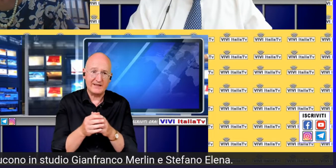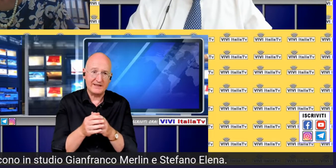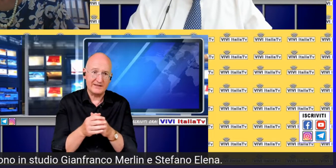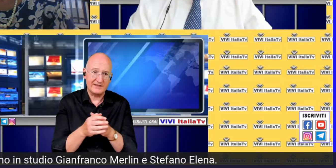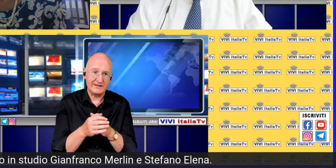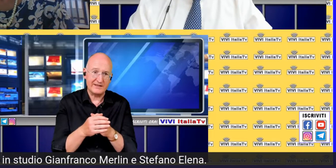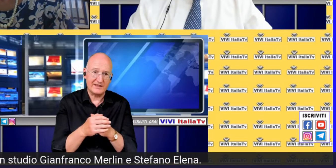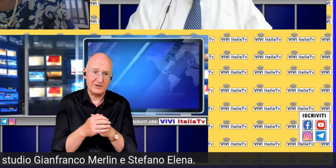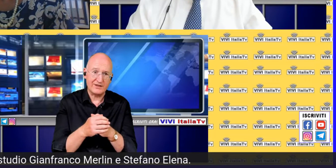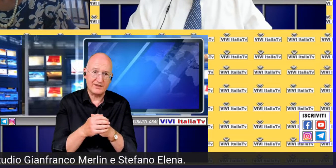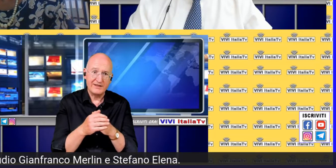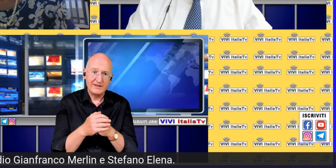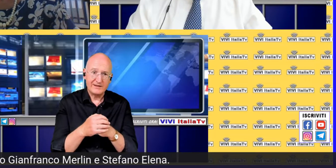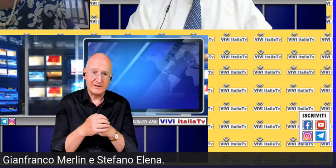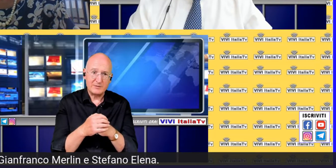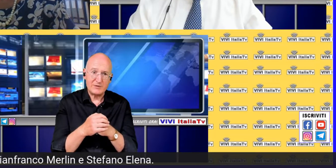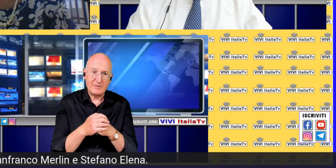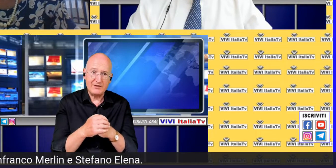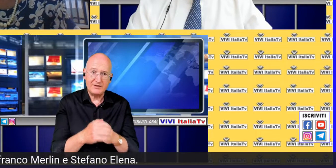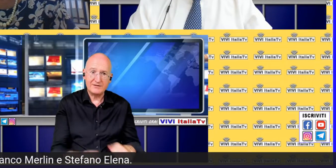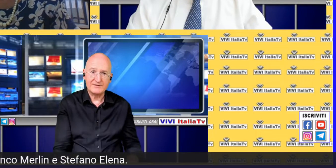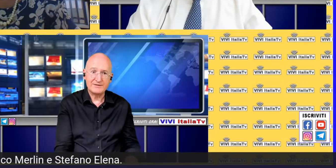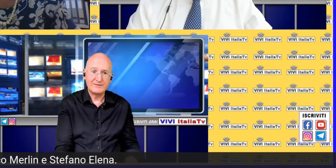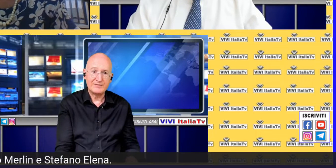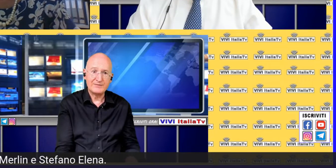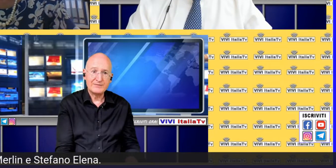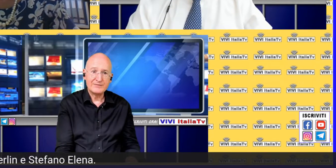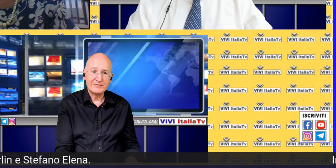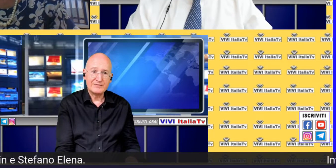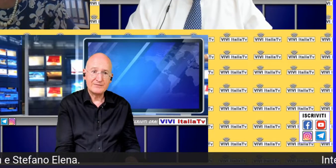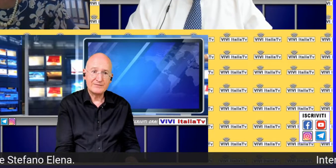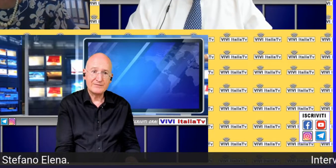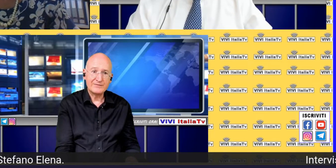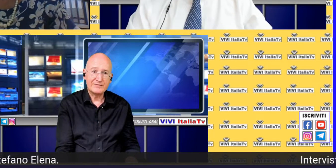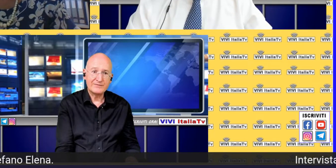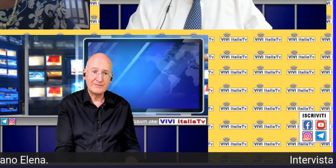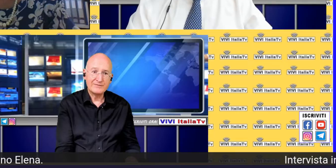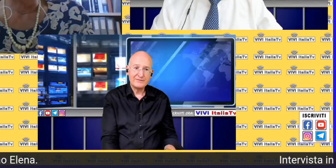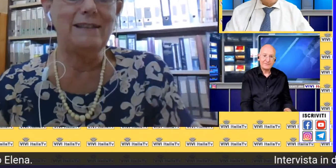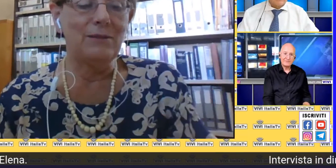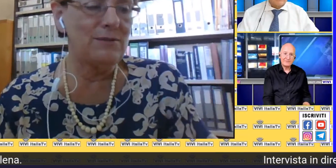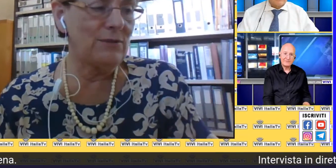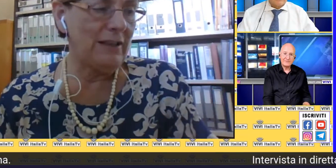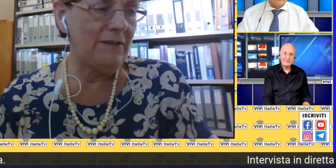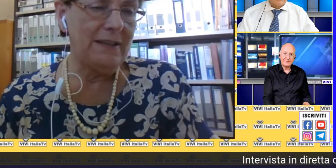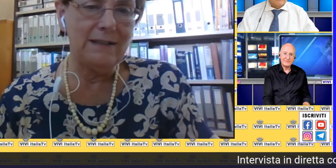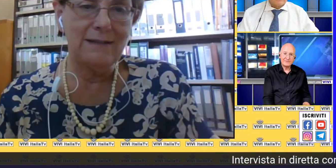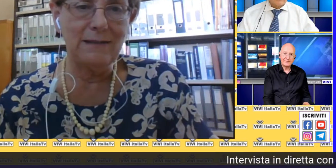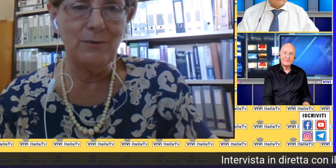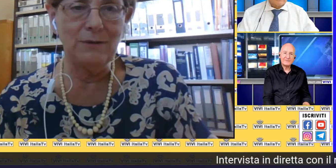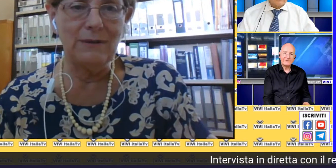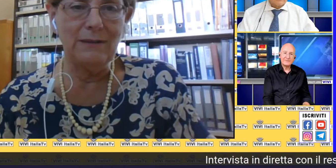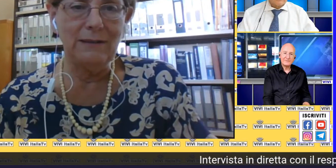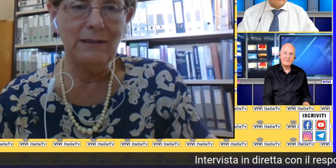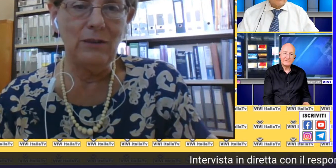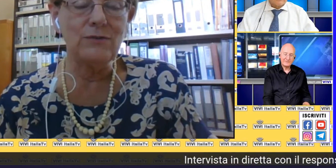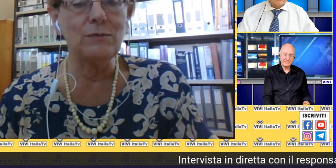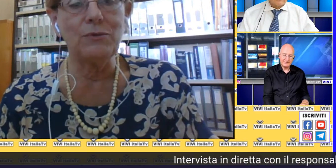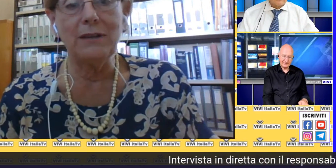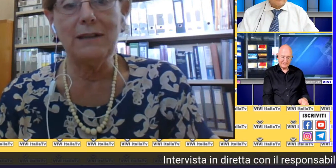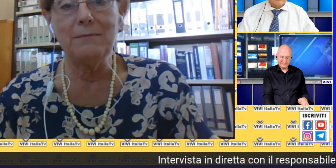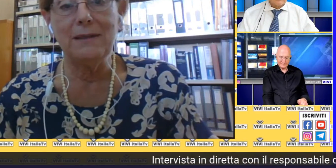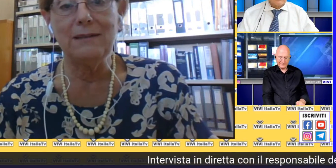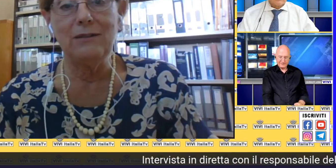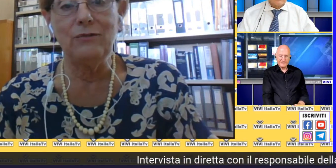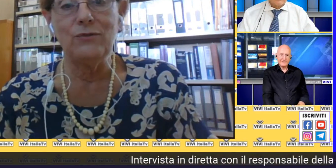importanti del settore. Mi sbaglio? Assolutamente no, non sbaglia, questo è verissimo. Nel